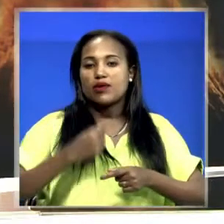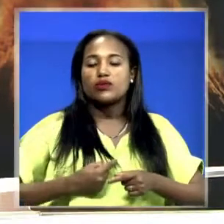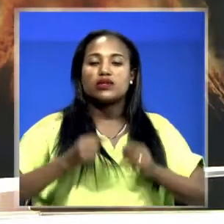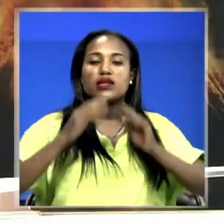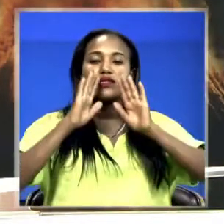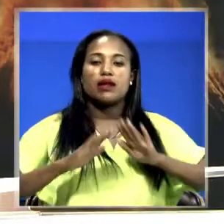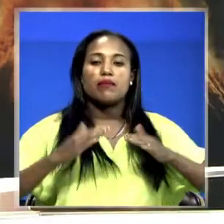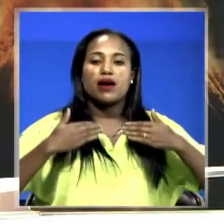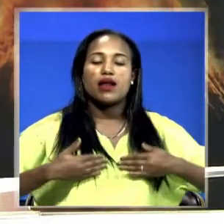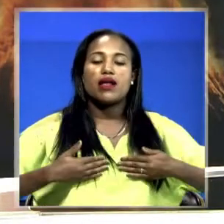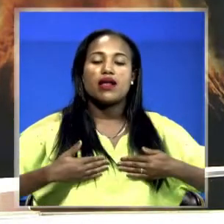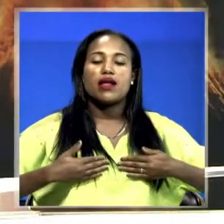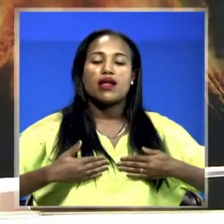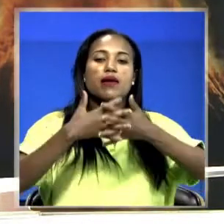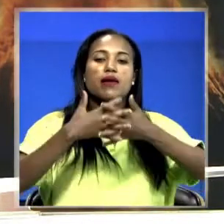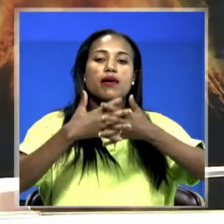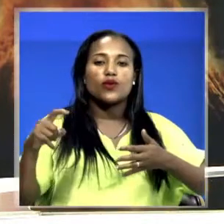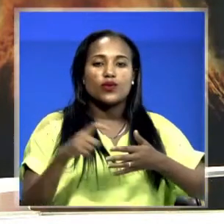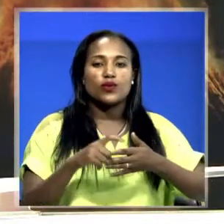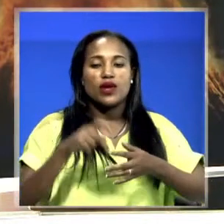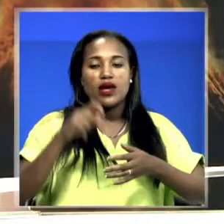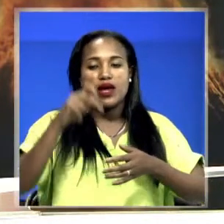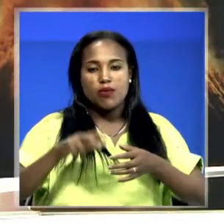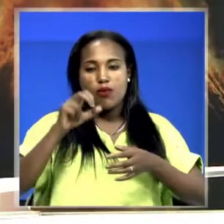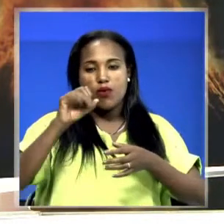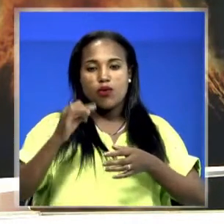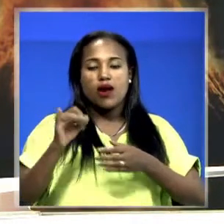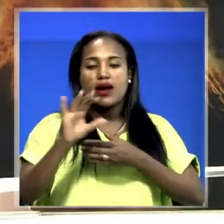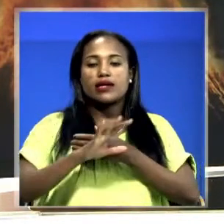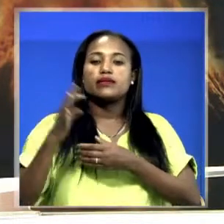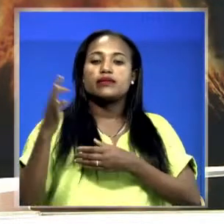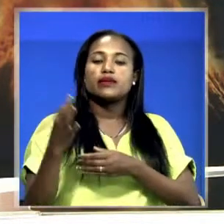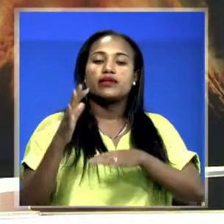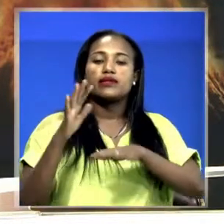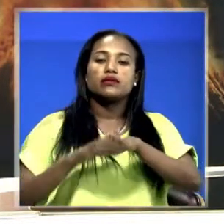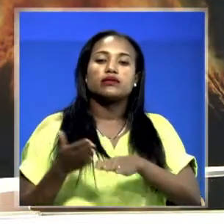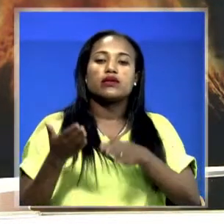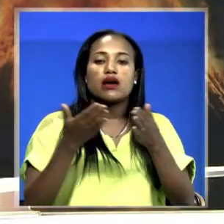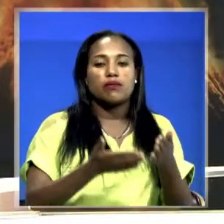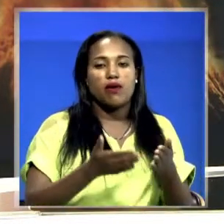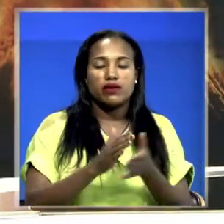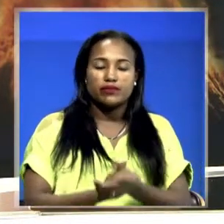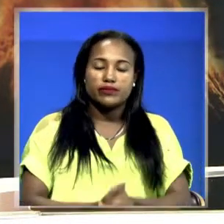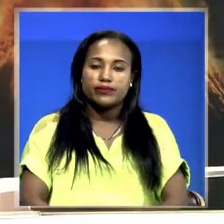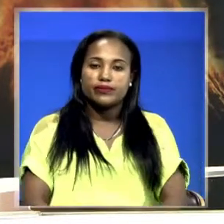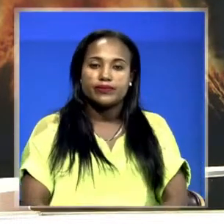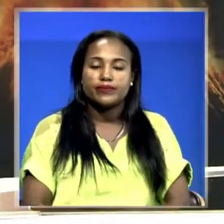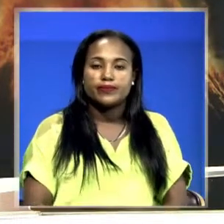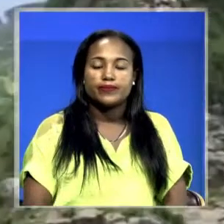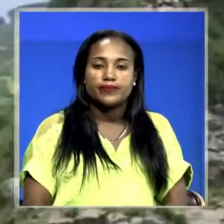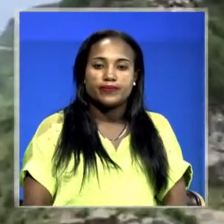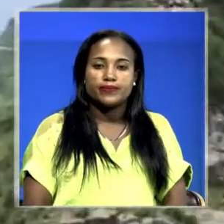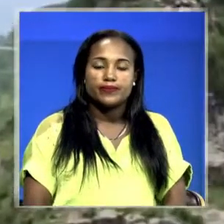ለጸጥታ አካላት ተባባሪ እንዲሆኑም የደቡብ ወሎ ሀገረ ስብከት ጥሪ አቅርቧል። አሊ መር ተጨማሪ አለው።